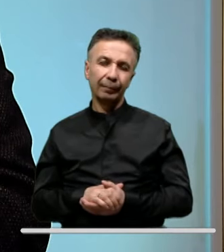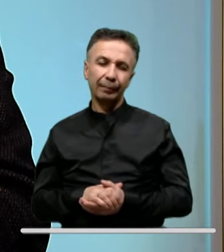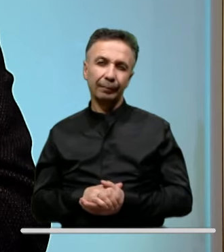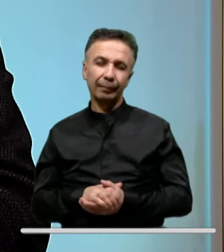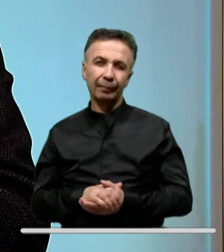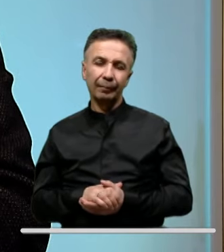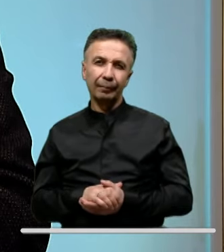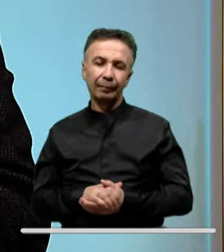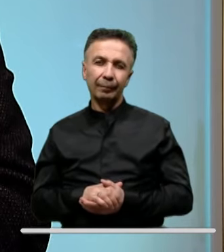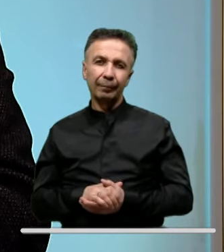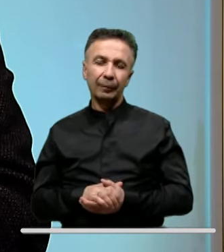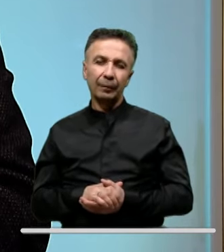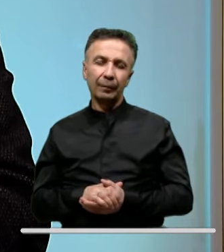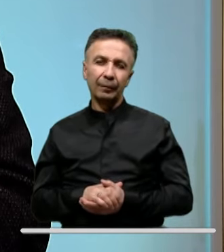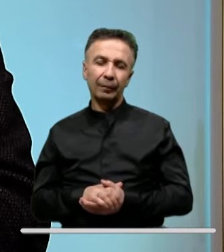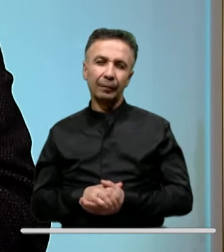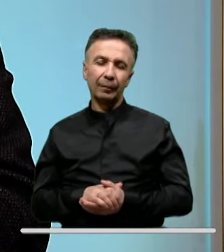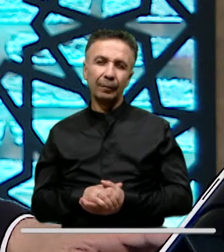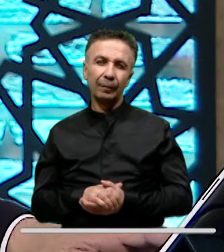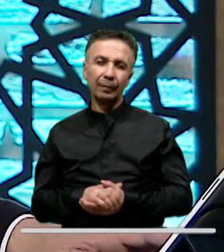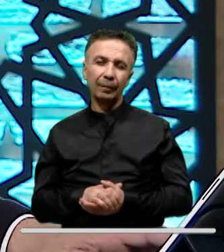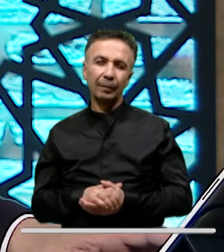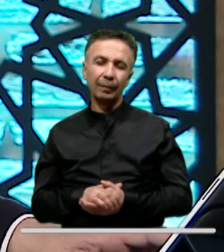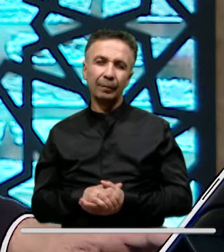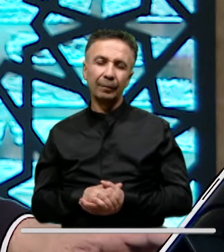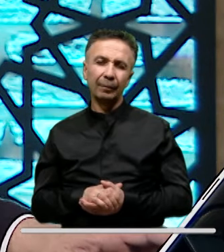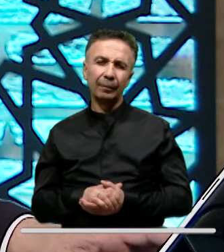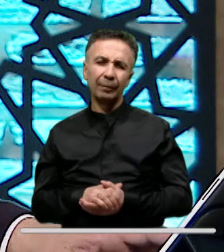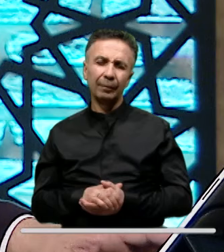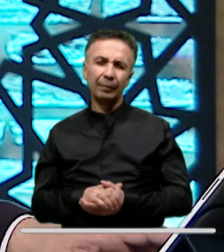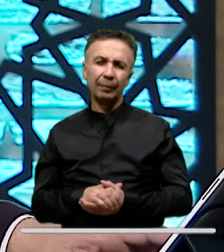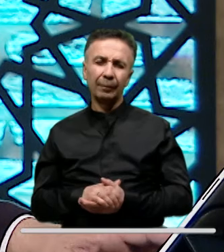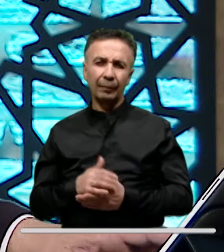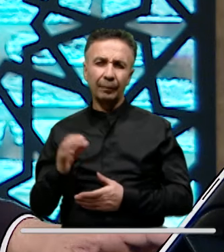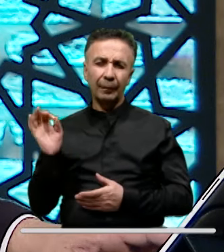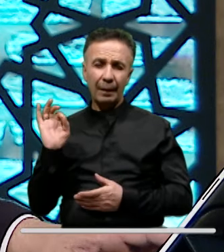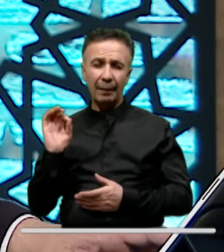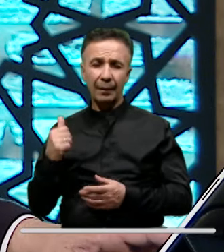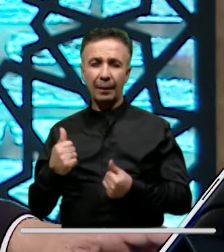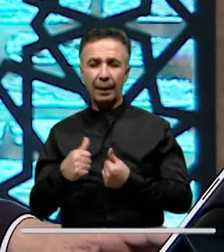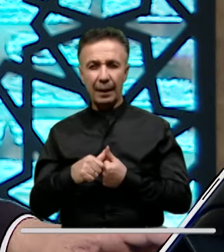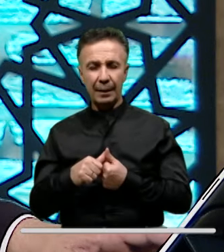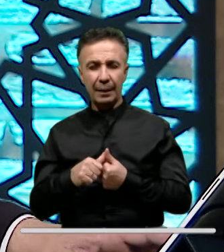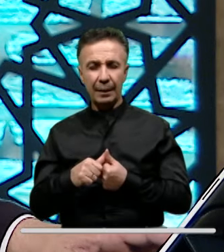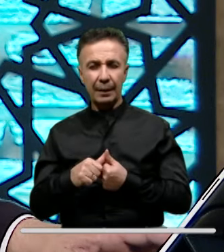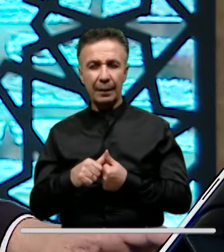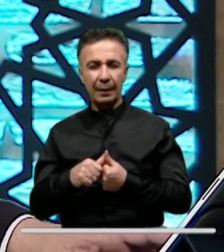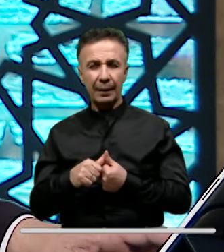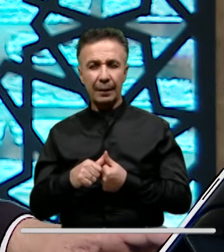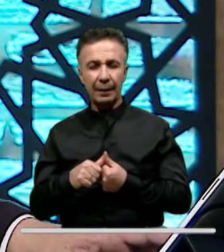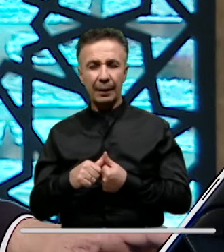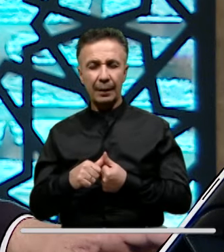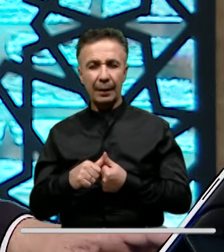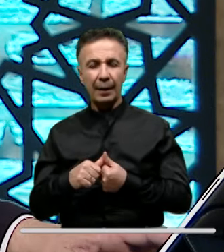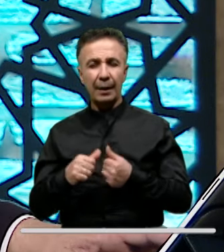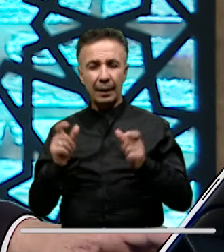Sonuç olarak da şu noktaya çıkacak bir şey söylemişti. Evet, eşler birbirlerinin fitrelerini,